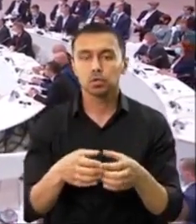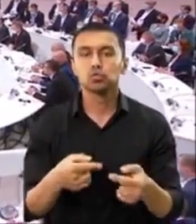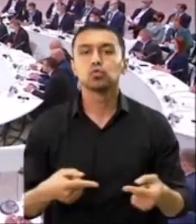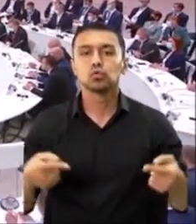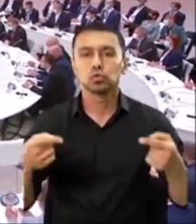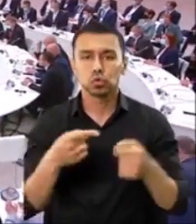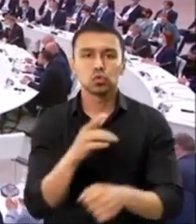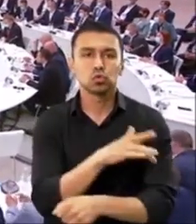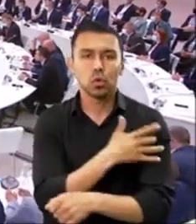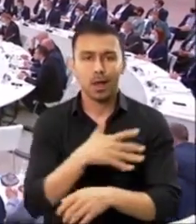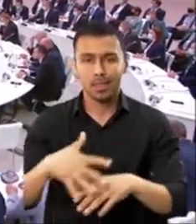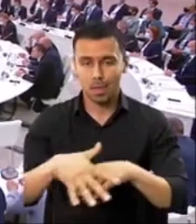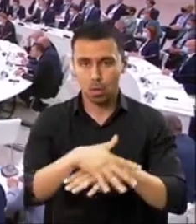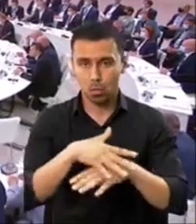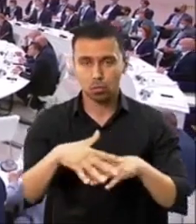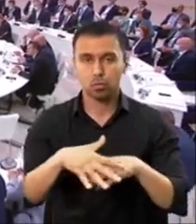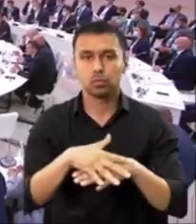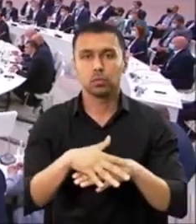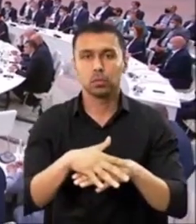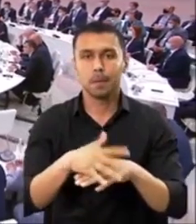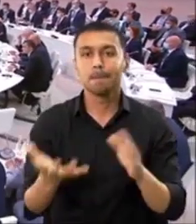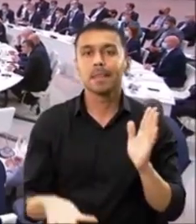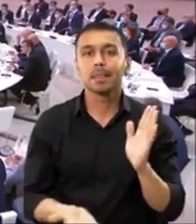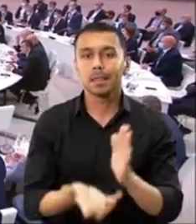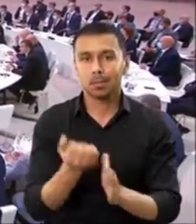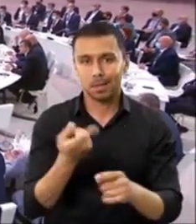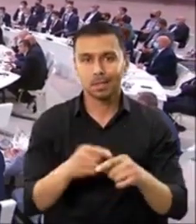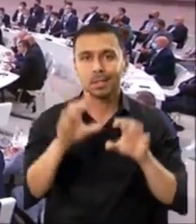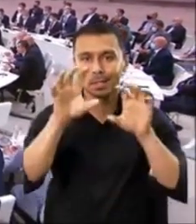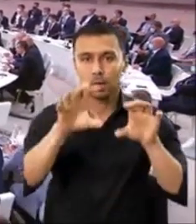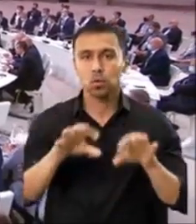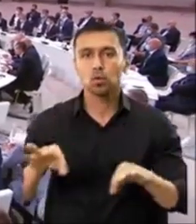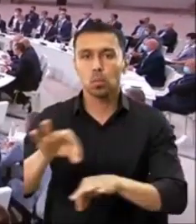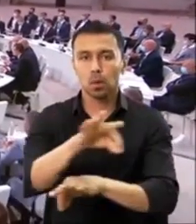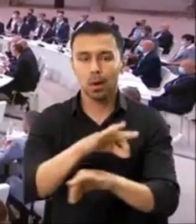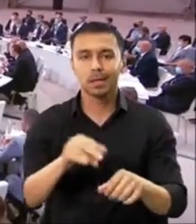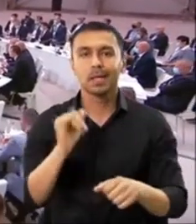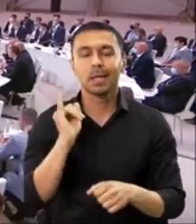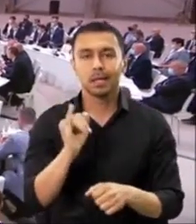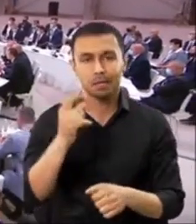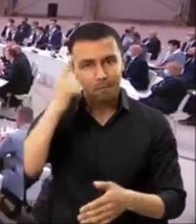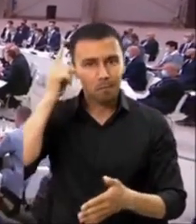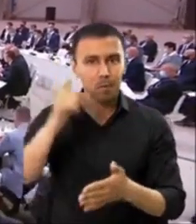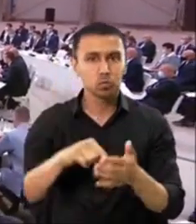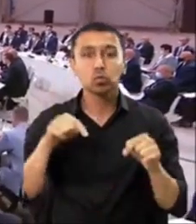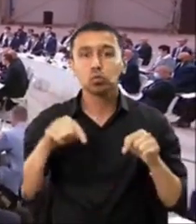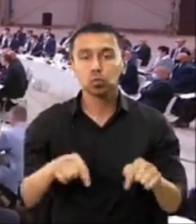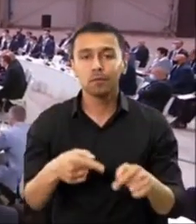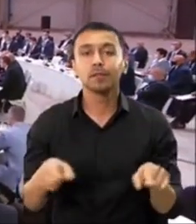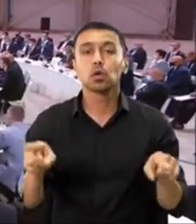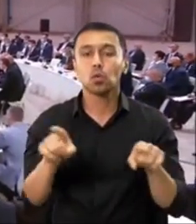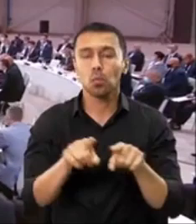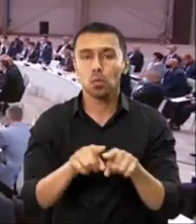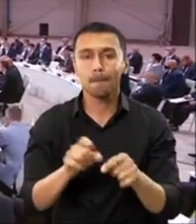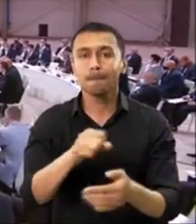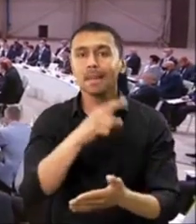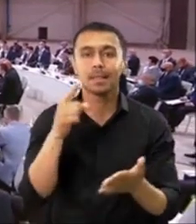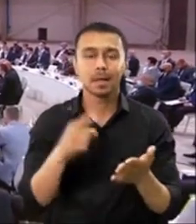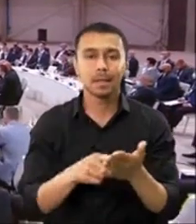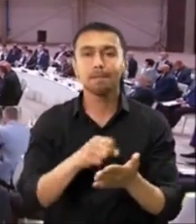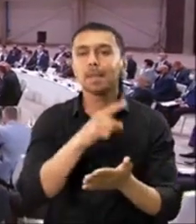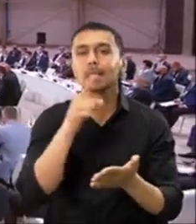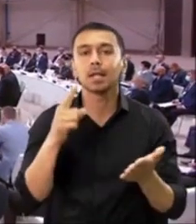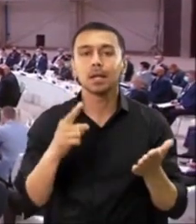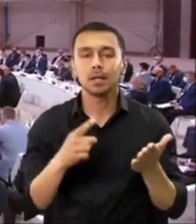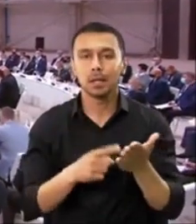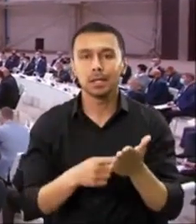народу» підтримує цей законопроект, і впевнений, що тут в такому питанні, питання